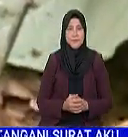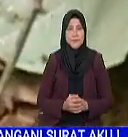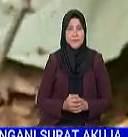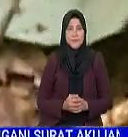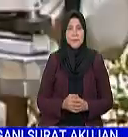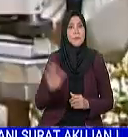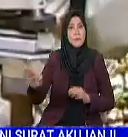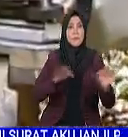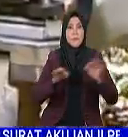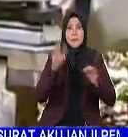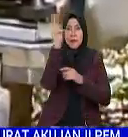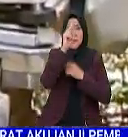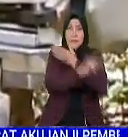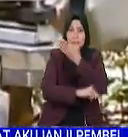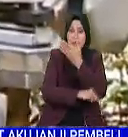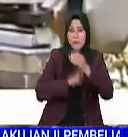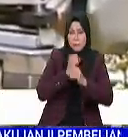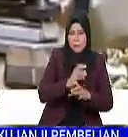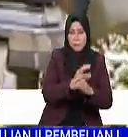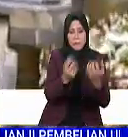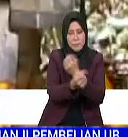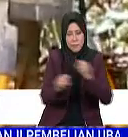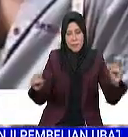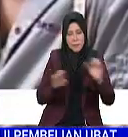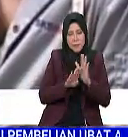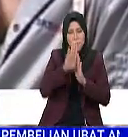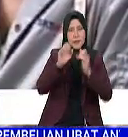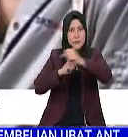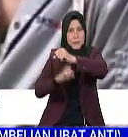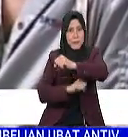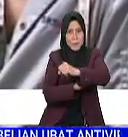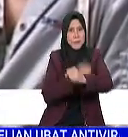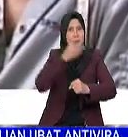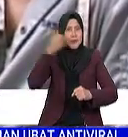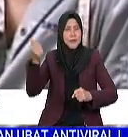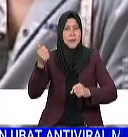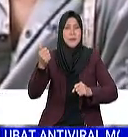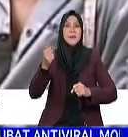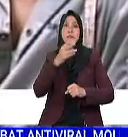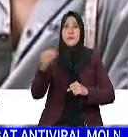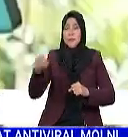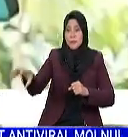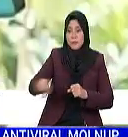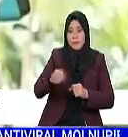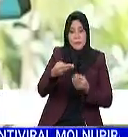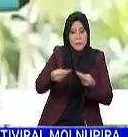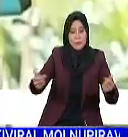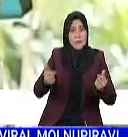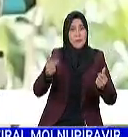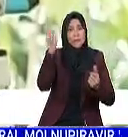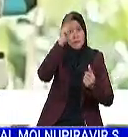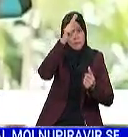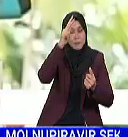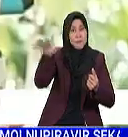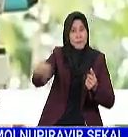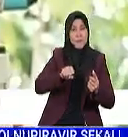jelasnya kerajaan Negeri sentiasa berusaha untuk menyediakan pembangunan infrastruktur yang lebih baik dan dengan pengambilan tanah oleh kerajaan